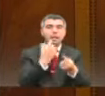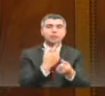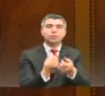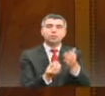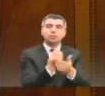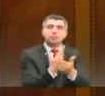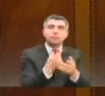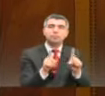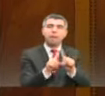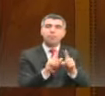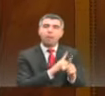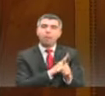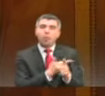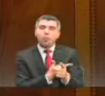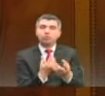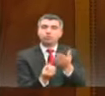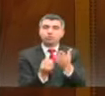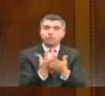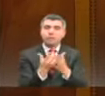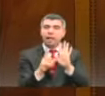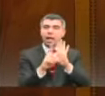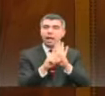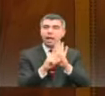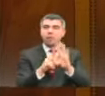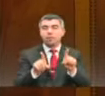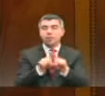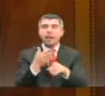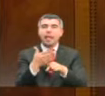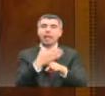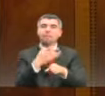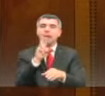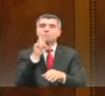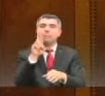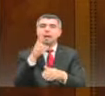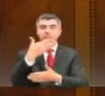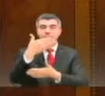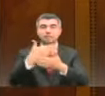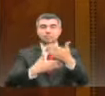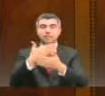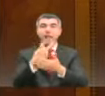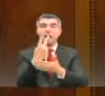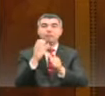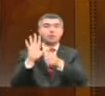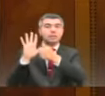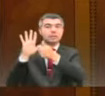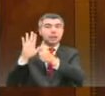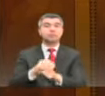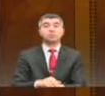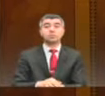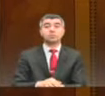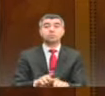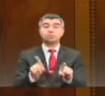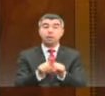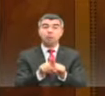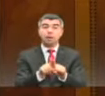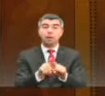طبقا للتوجيهات الملكية السامية الواردة في خطاب العرش لسنة 2016 لتعزيز التصدي